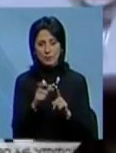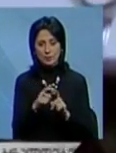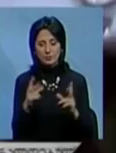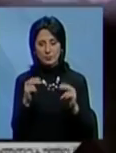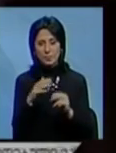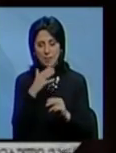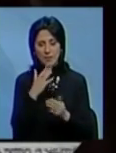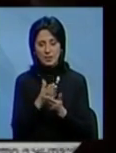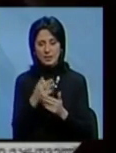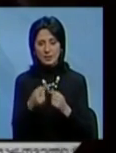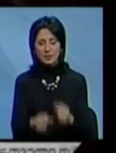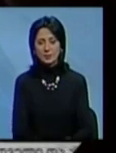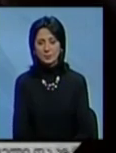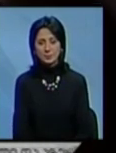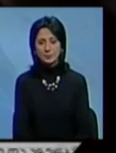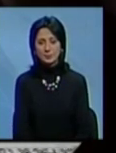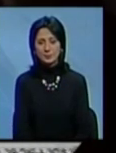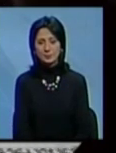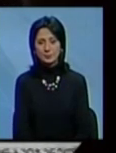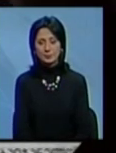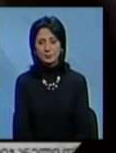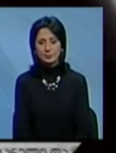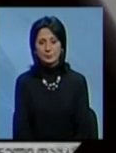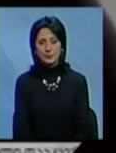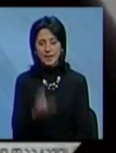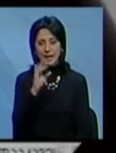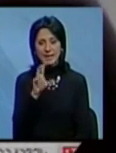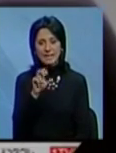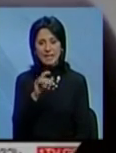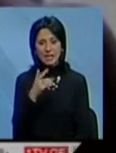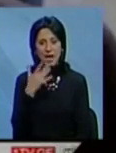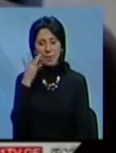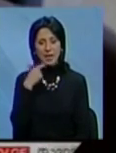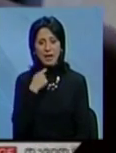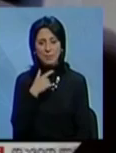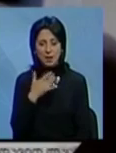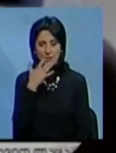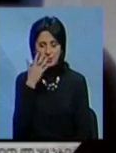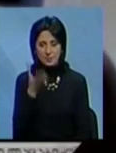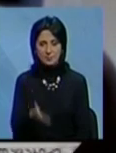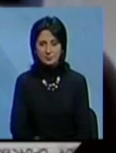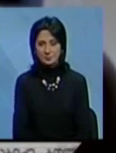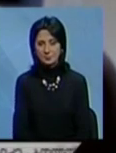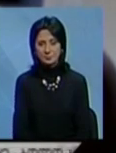Gilotsav. That was the story. ნანა საჯაია, ამერიკის ხმა, ვაშინგტონი.